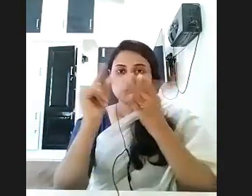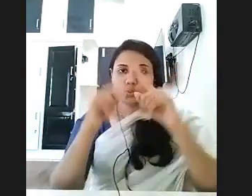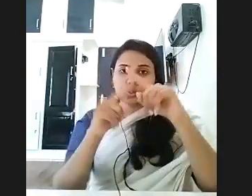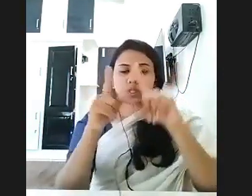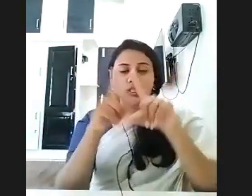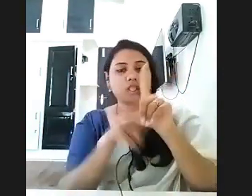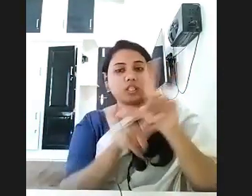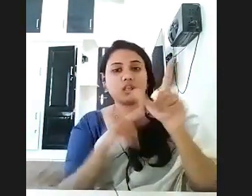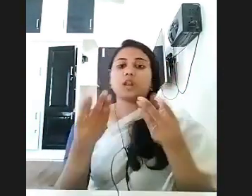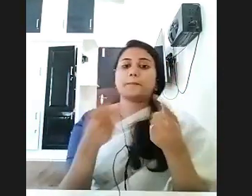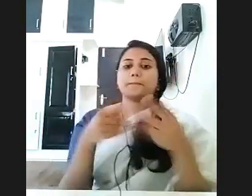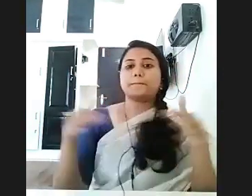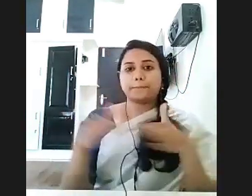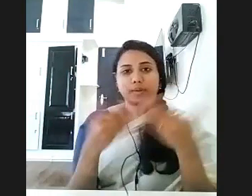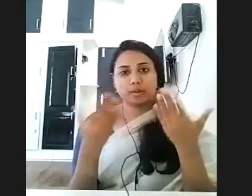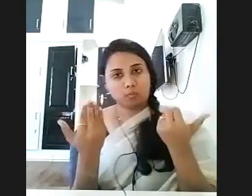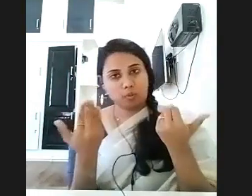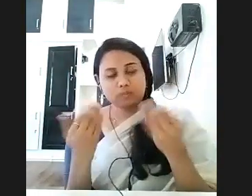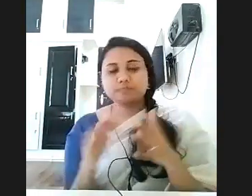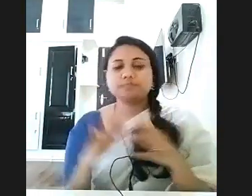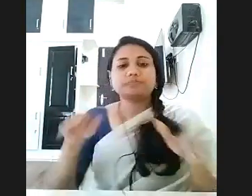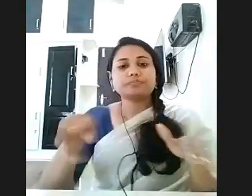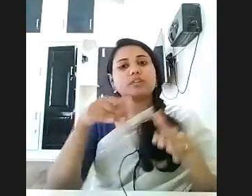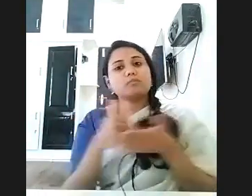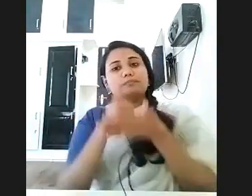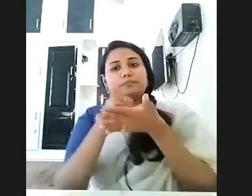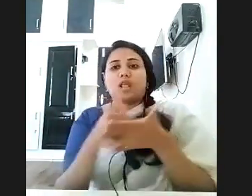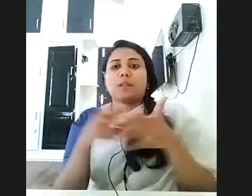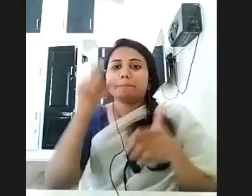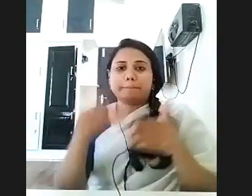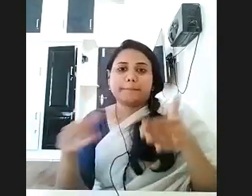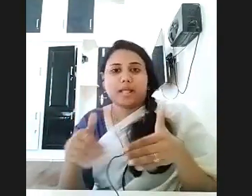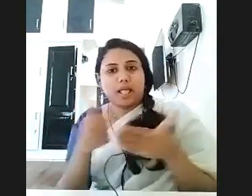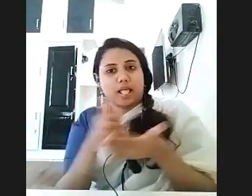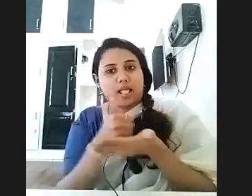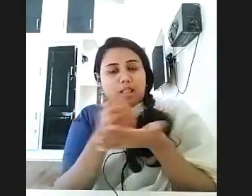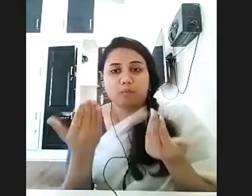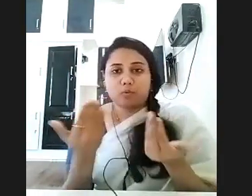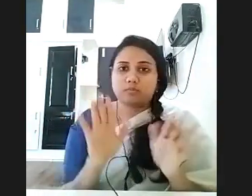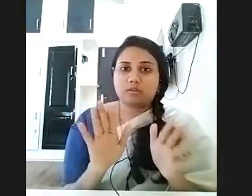ഡോക്ടർ ശ്രുതി മാഡത്തിനെ ഒന്ന് കാണിക്കൂ അവിടെ. മാഡം ഹെൽപ്പ് ചെയ്യുന്നതായിരിക്കും നിങ്ങളെ. ശരി.